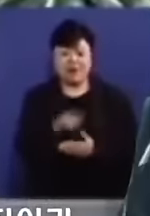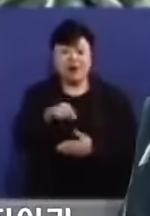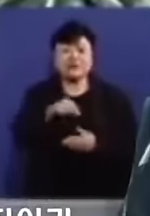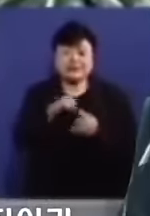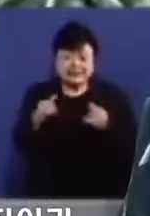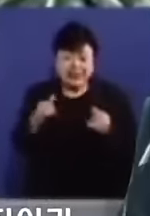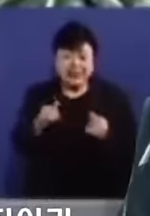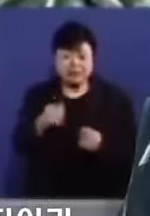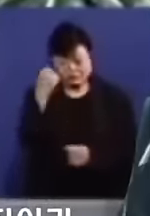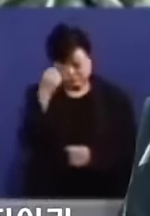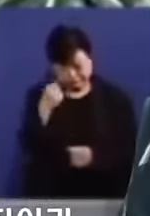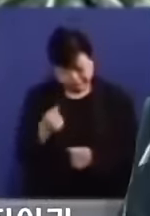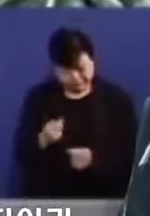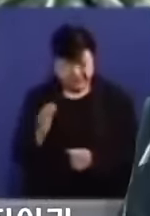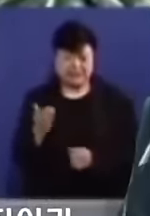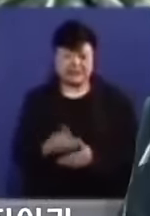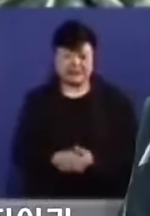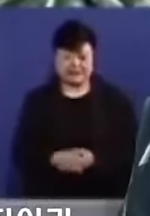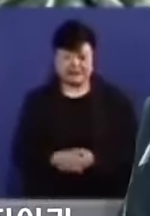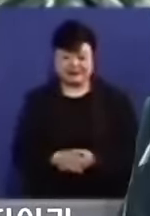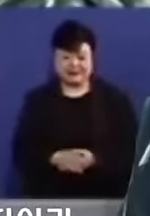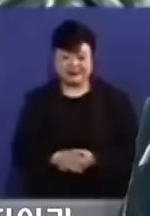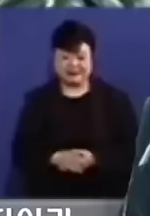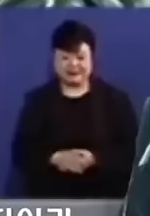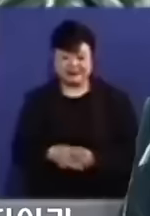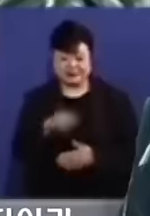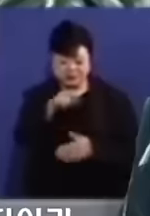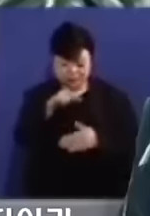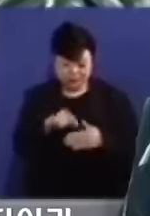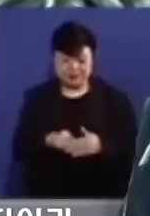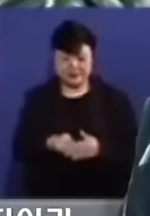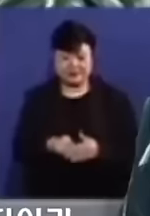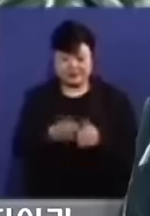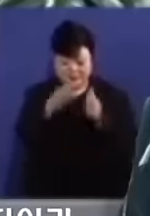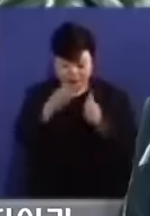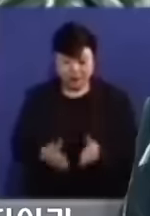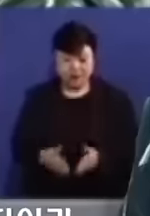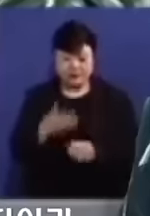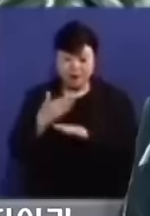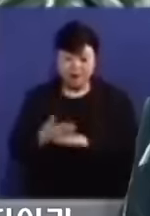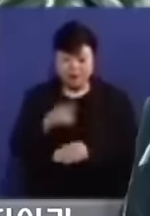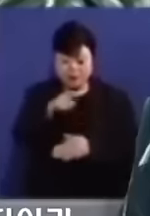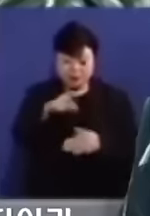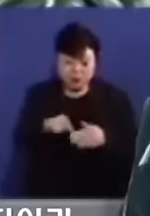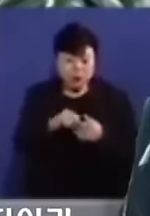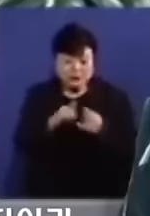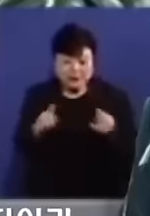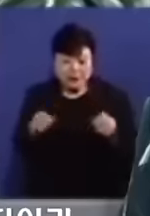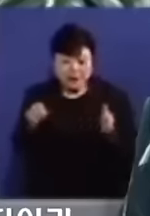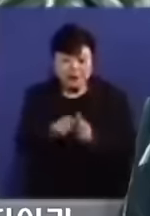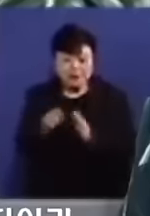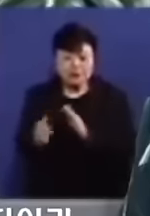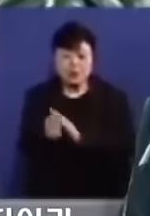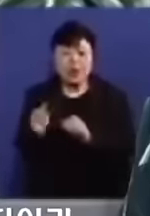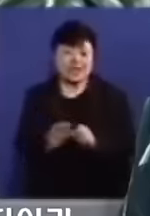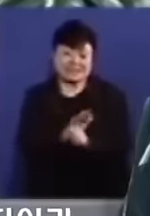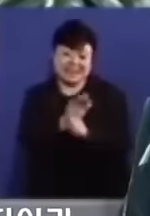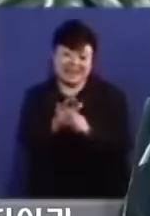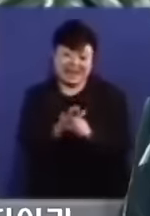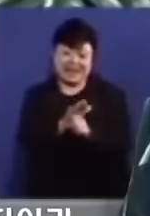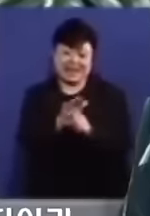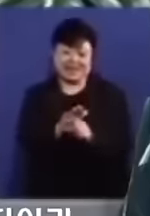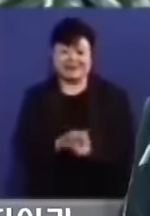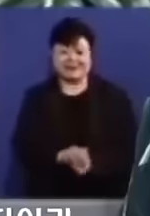사람은 날아가셔도 그를 통해서 반대가 불어 속사람은 믿음, 소망, 사랑의